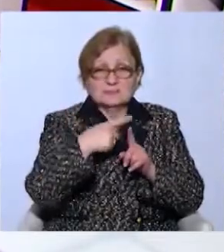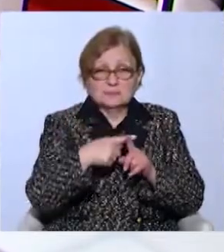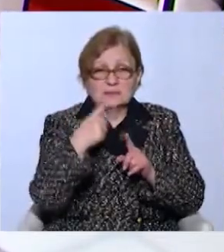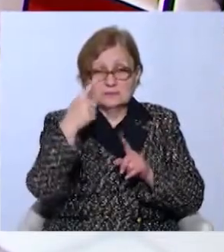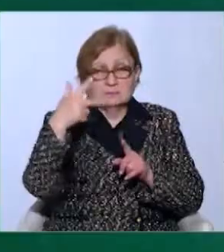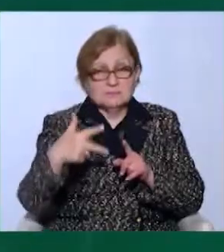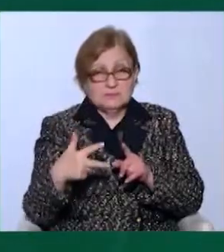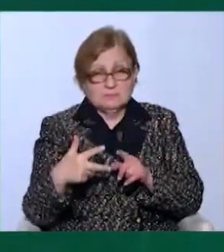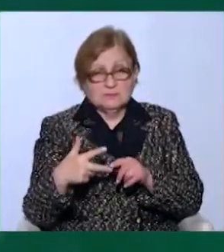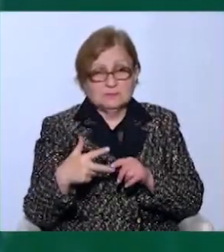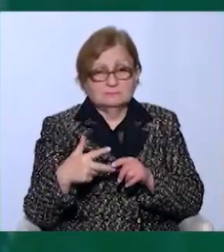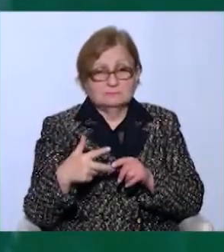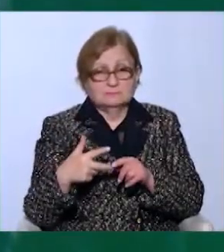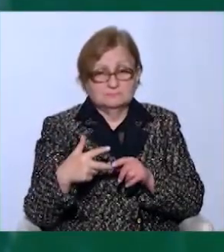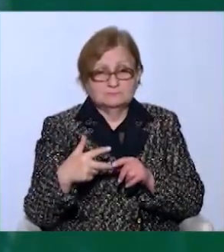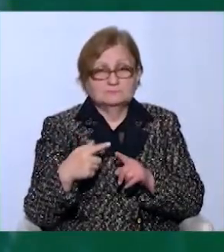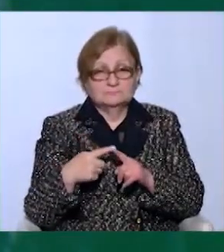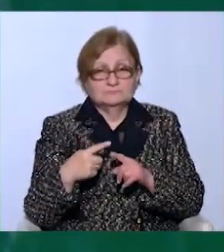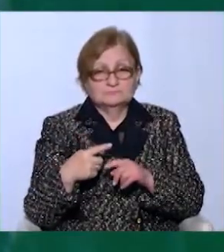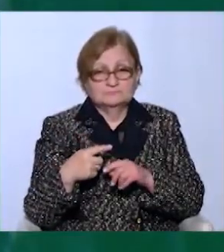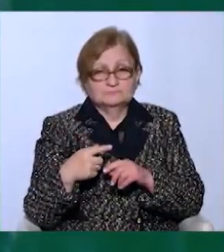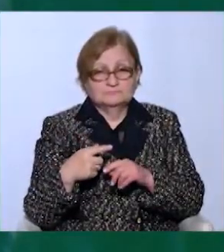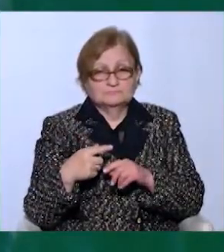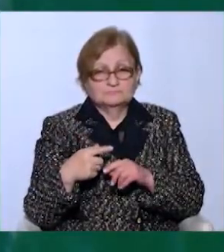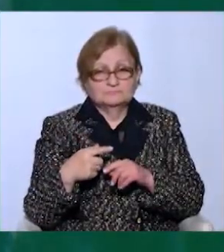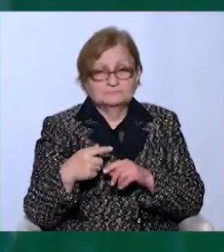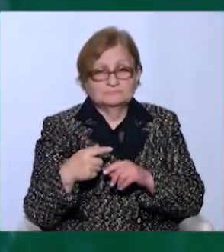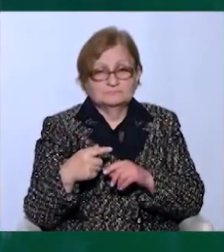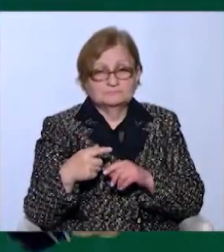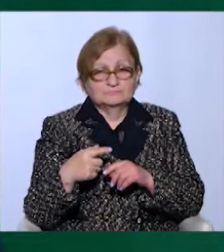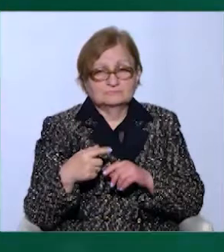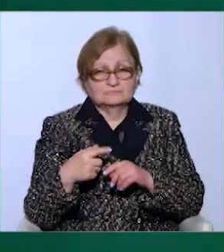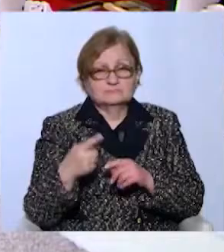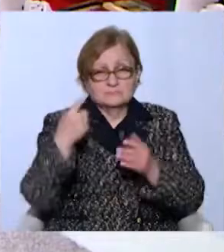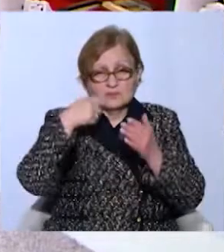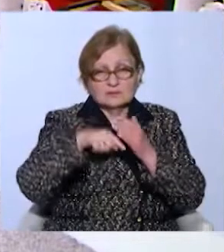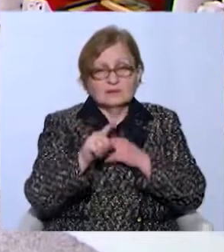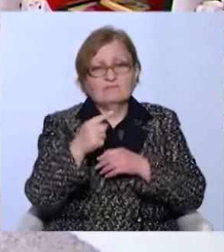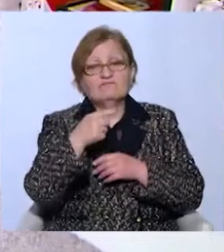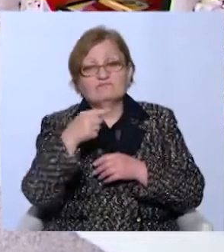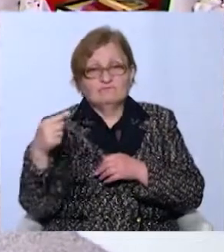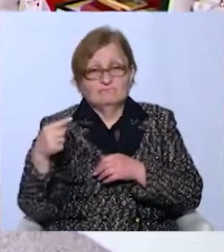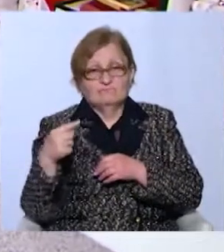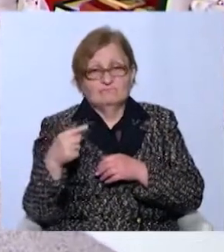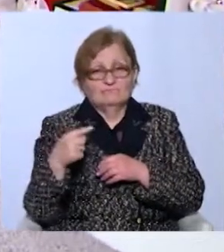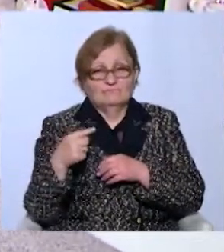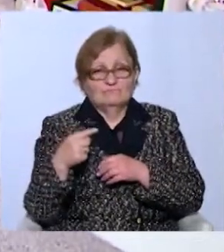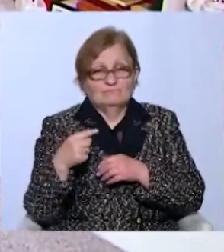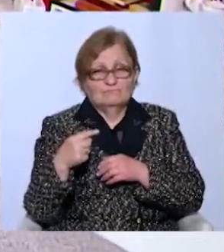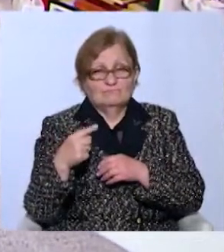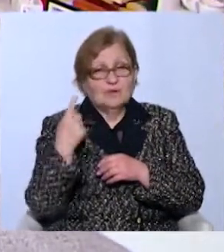Samedi. Sam's damatable, Ertime Samedi. The Wakalep. Ertskier